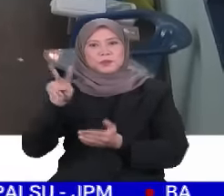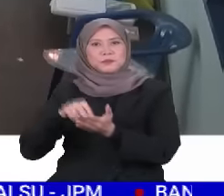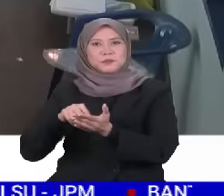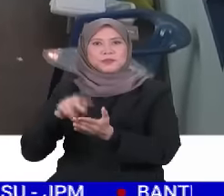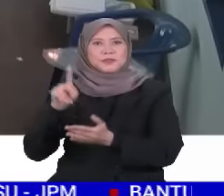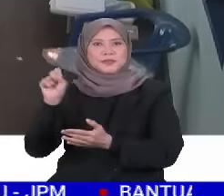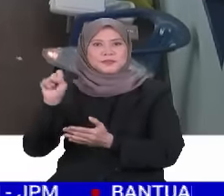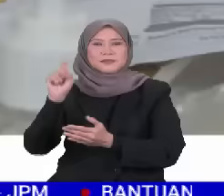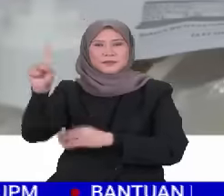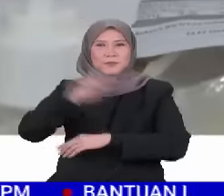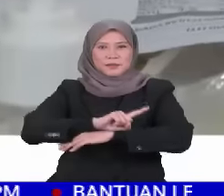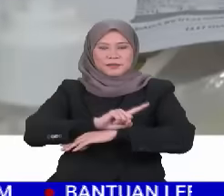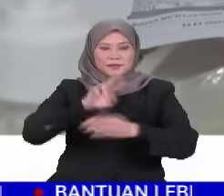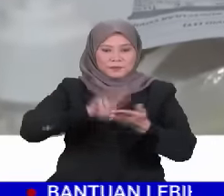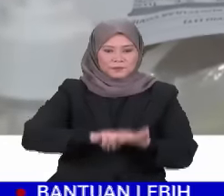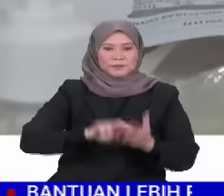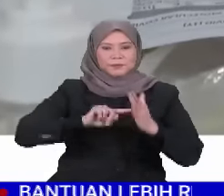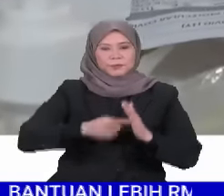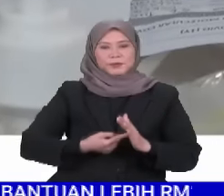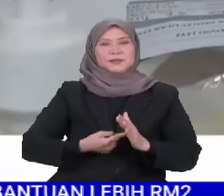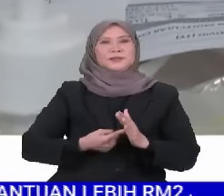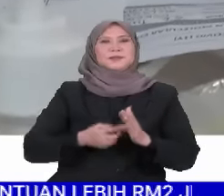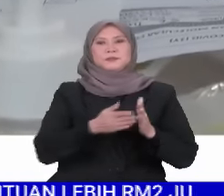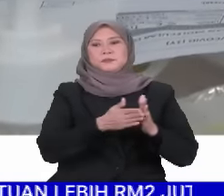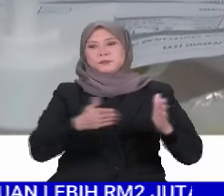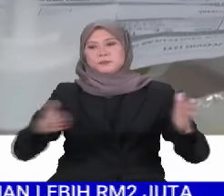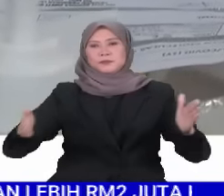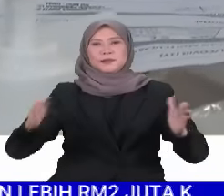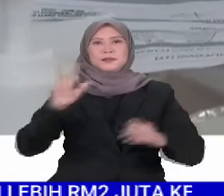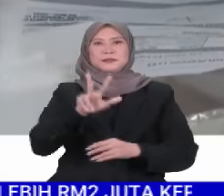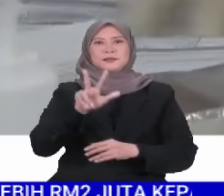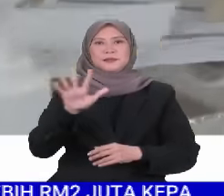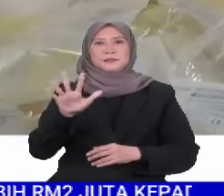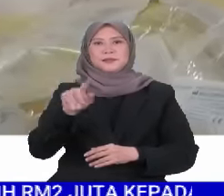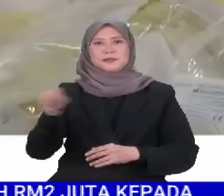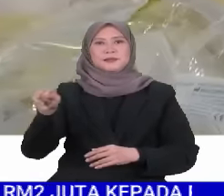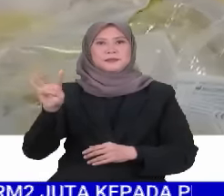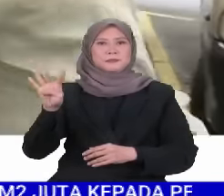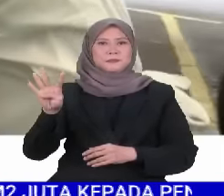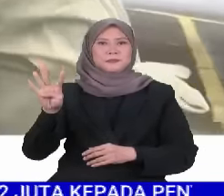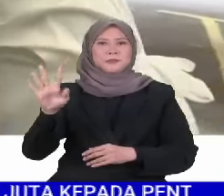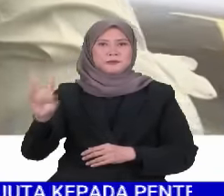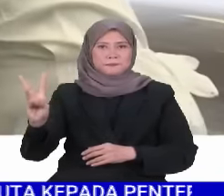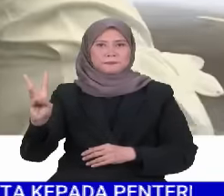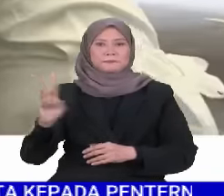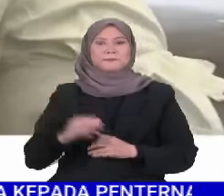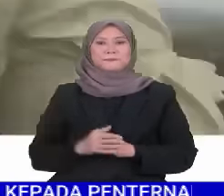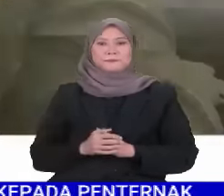case didaftarkan sehari bermula Minggu epidemiologi 35 hingga 46